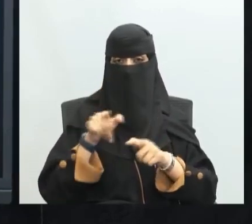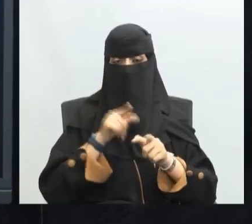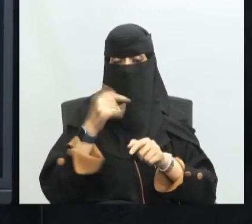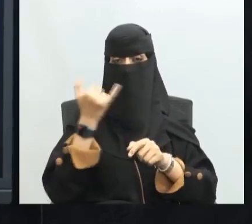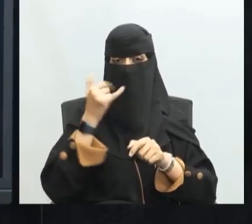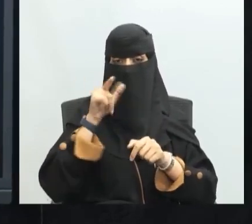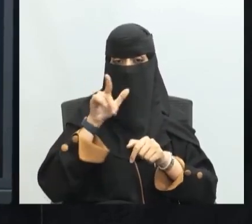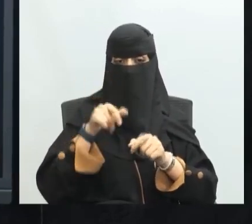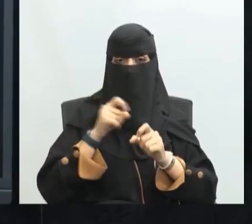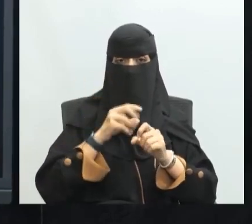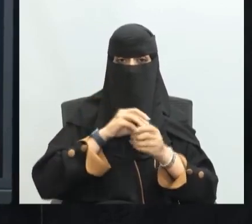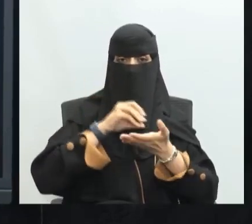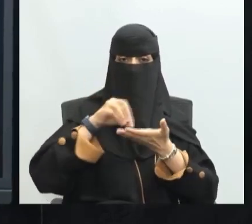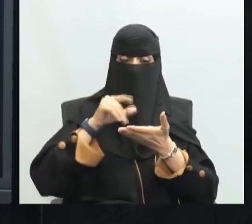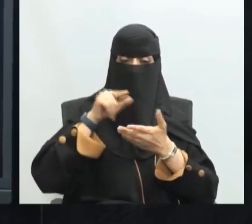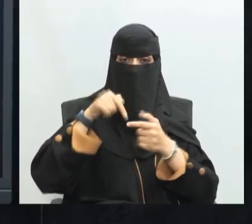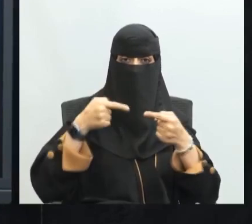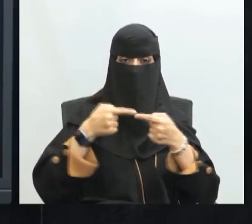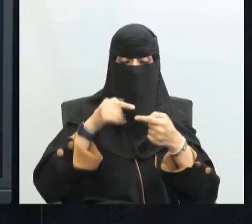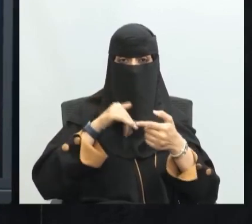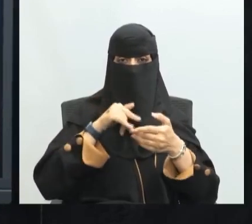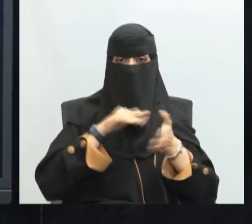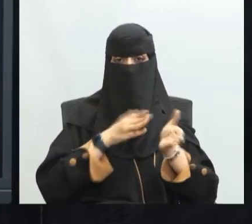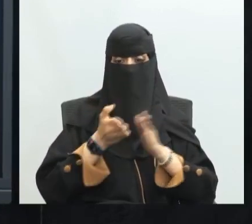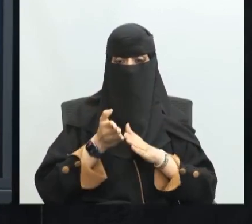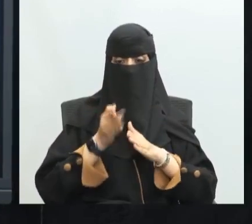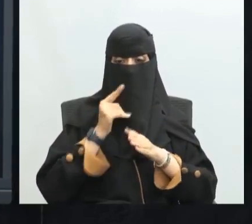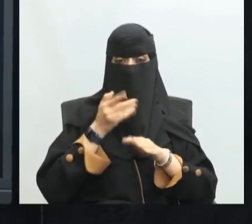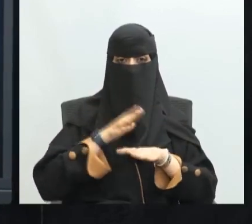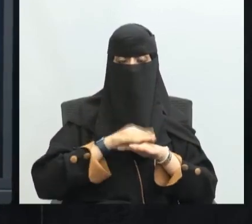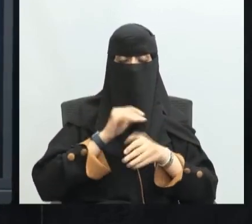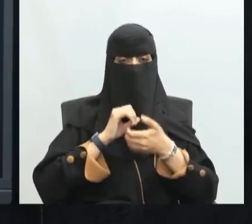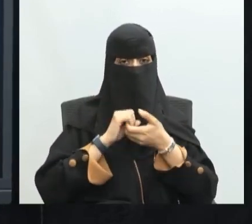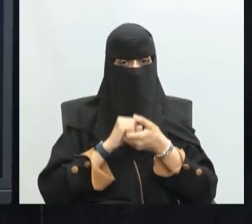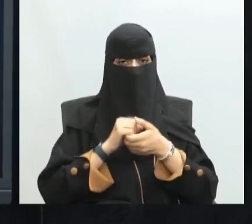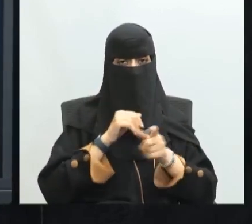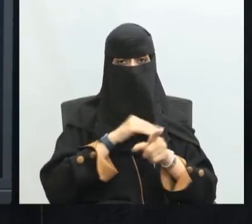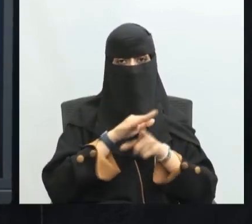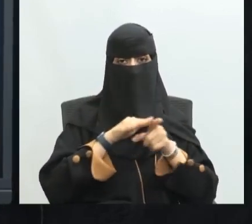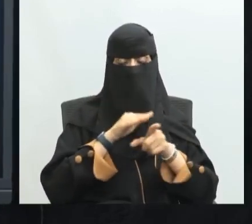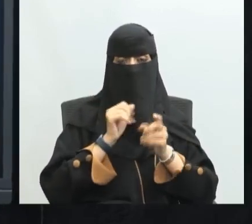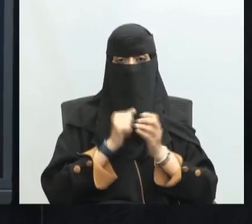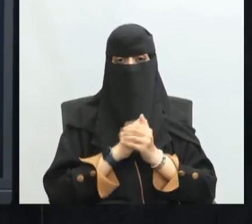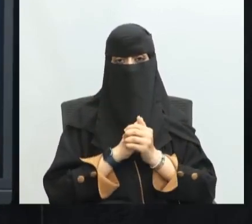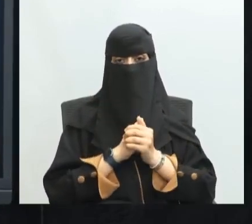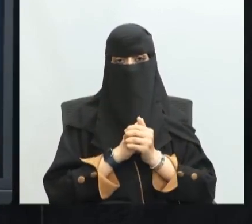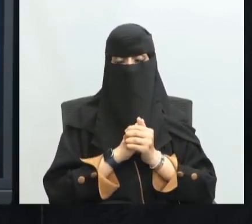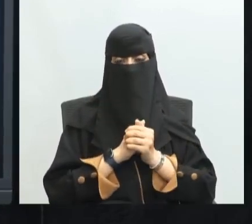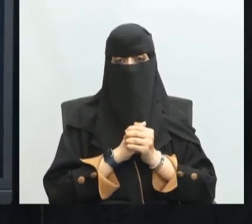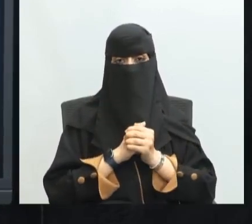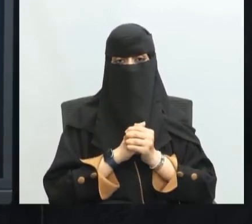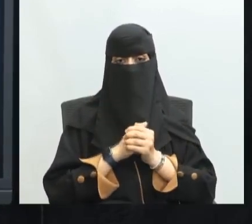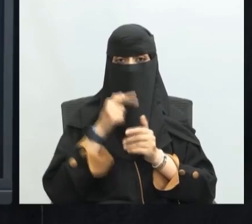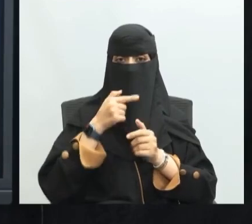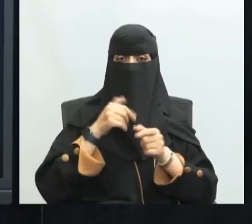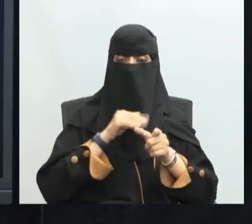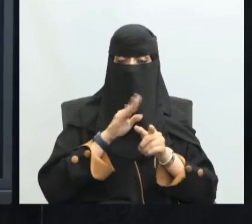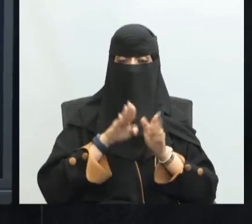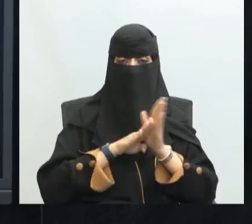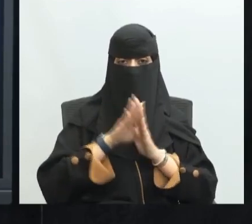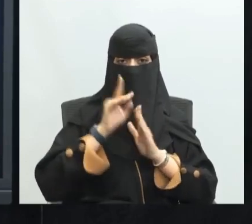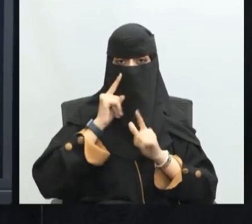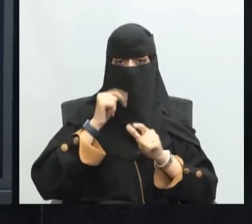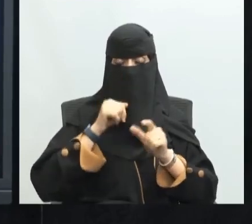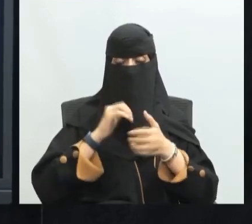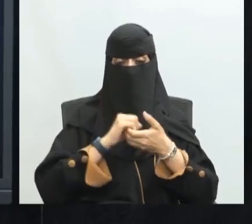اهم الوسائل التي تساعد على التلاحم الوطني وتعزيز الوحده الوطنيه وتعزيز الانتماء